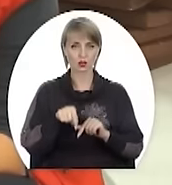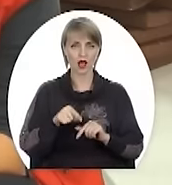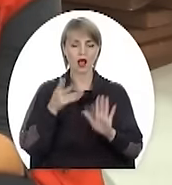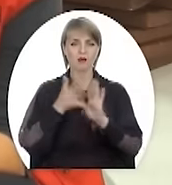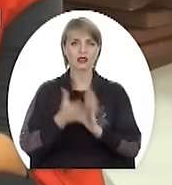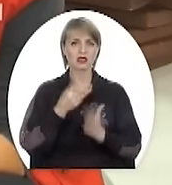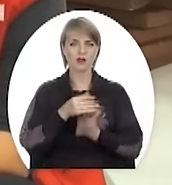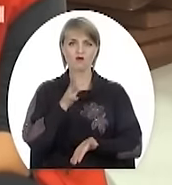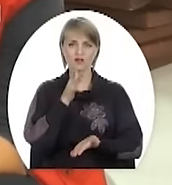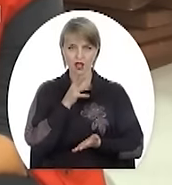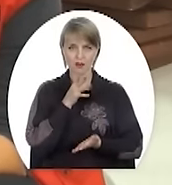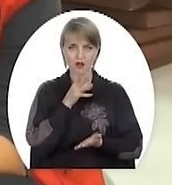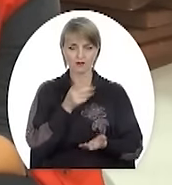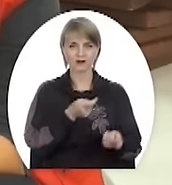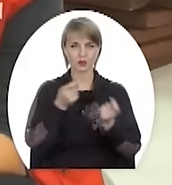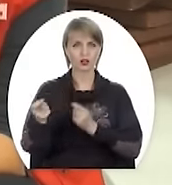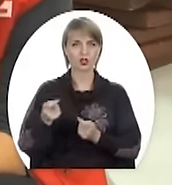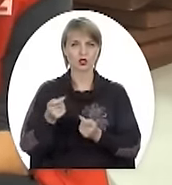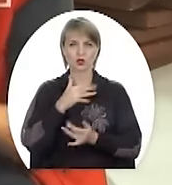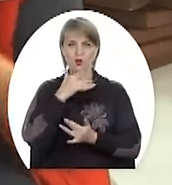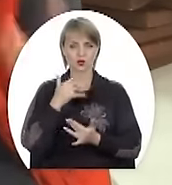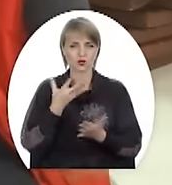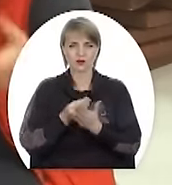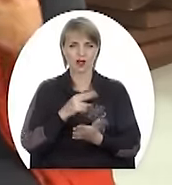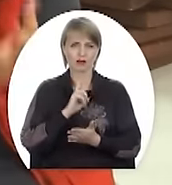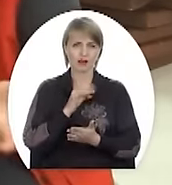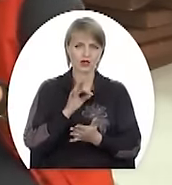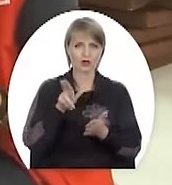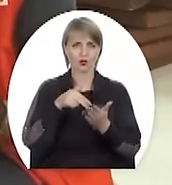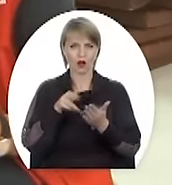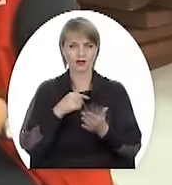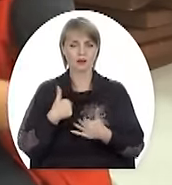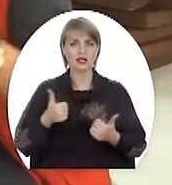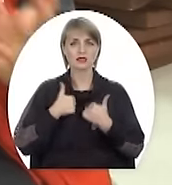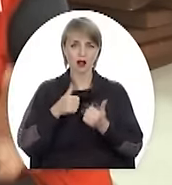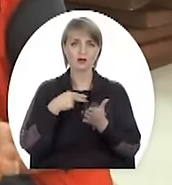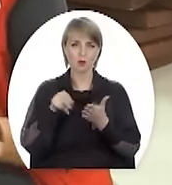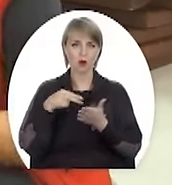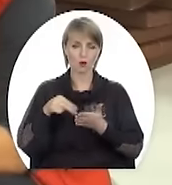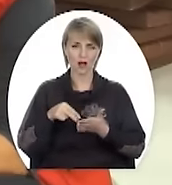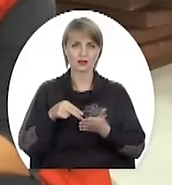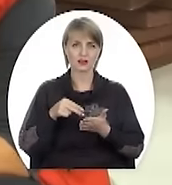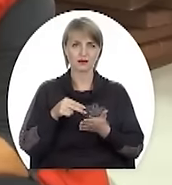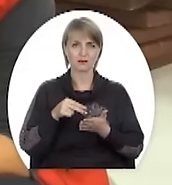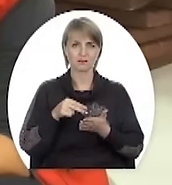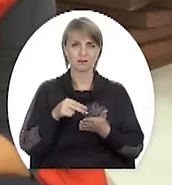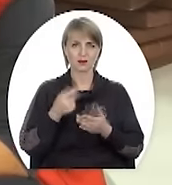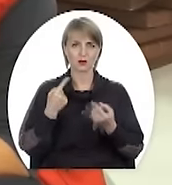сюда, потратить свое время, притащить кучу своих там кисточек, красок, да, но мы, конечно, стараемся покупать, потому